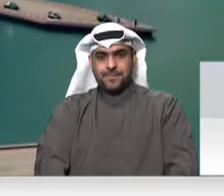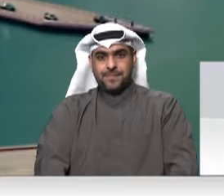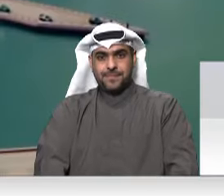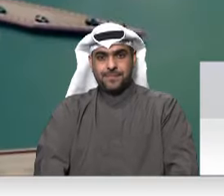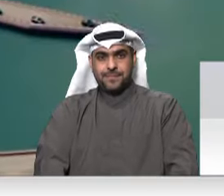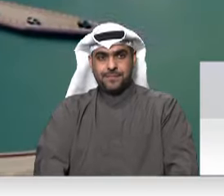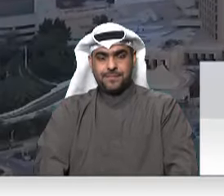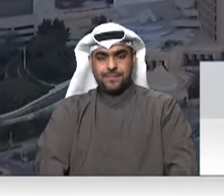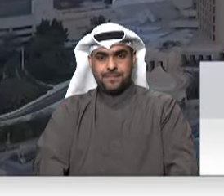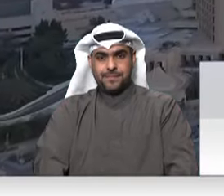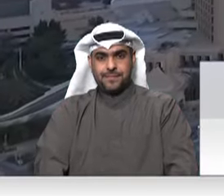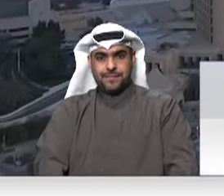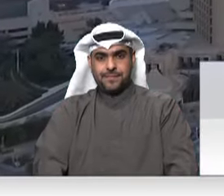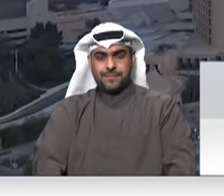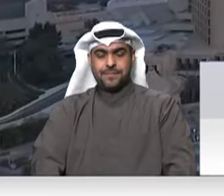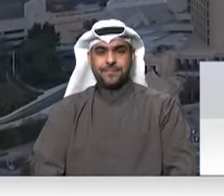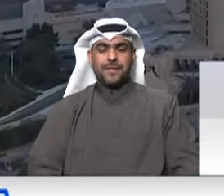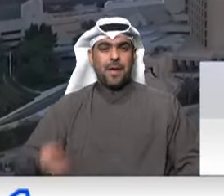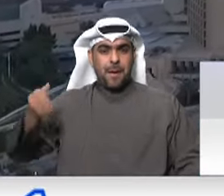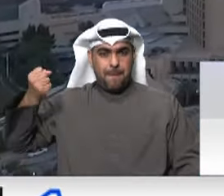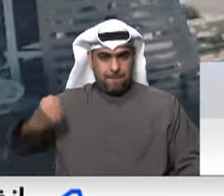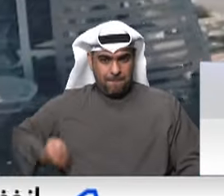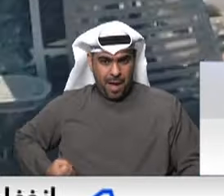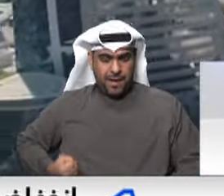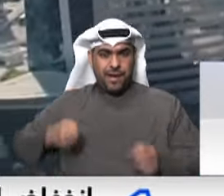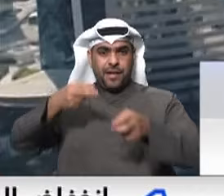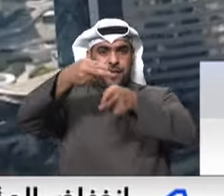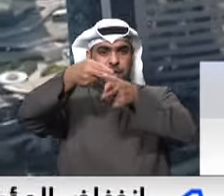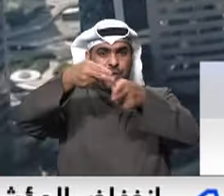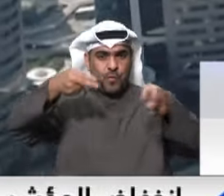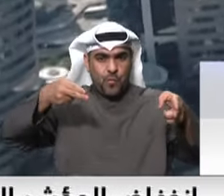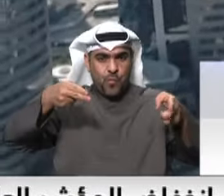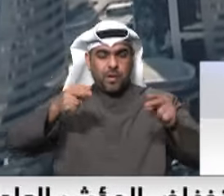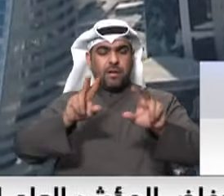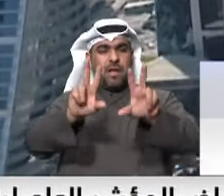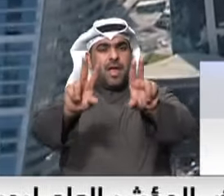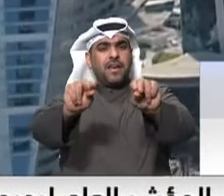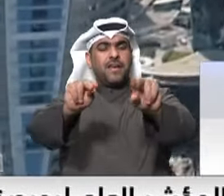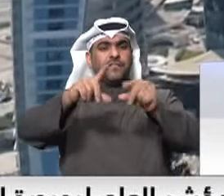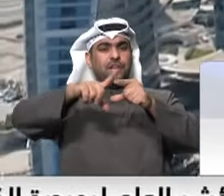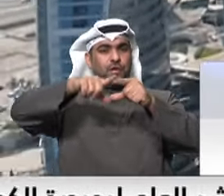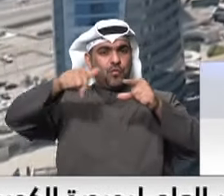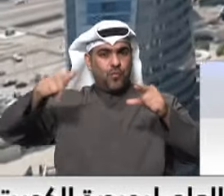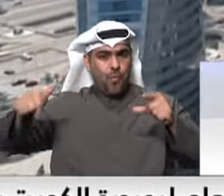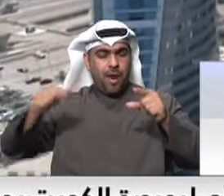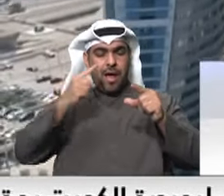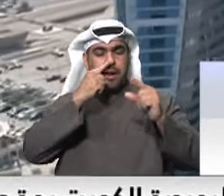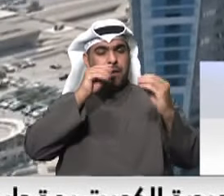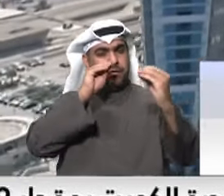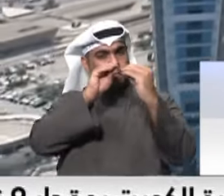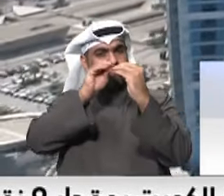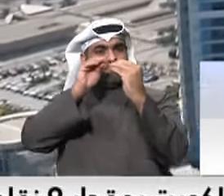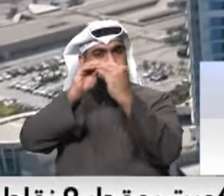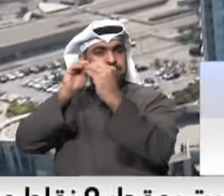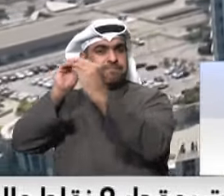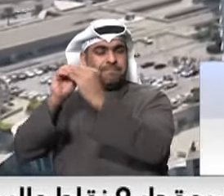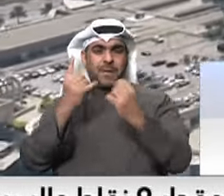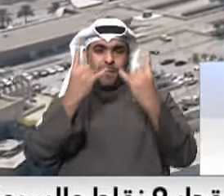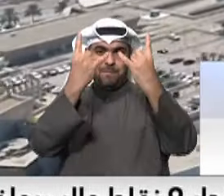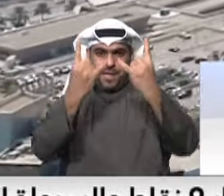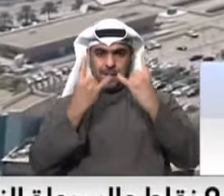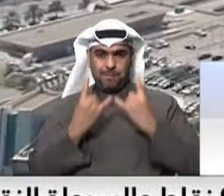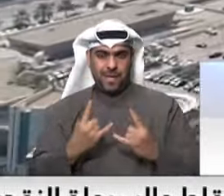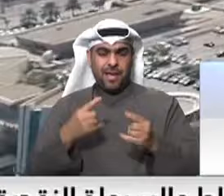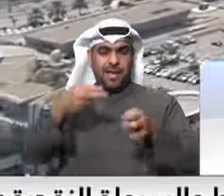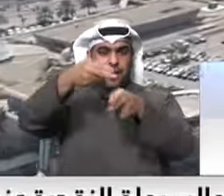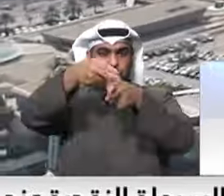التقرير شانها شان العلاقات الاخويه بين دول مجلس التعاون الخليجي ترتبط الكويت بمملكه البحرين